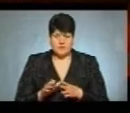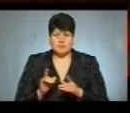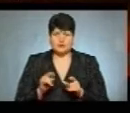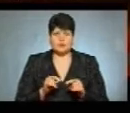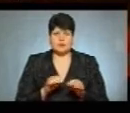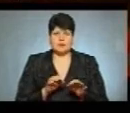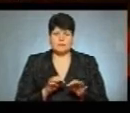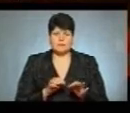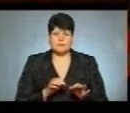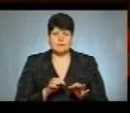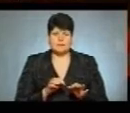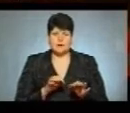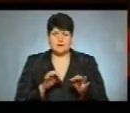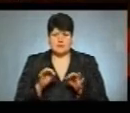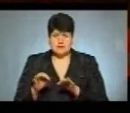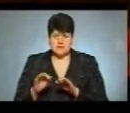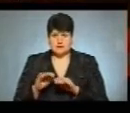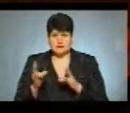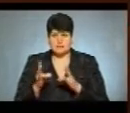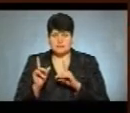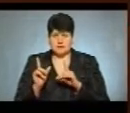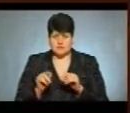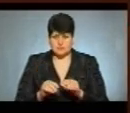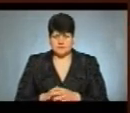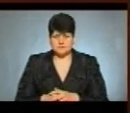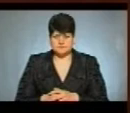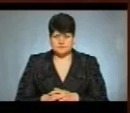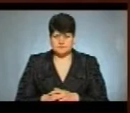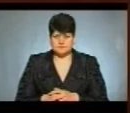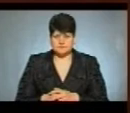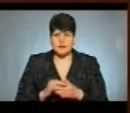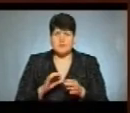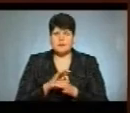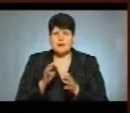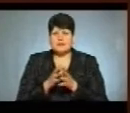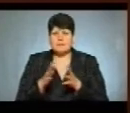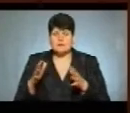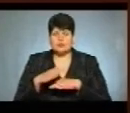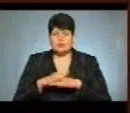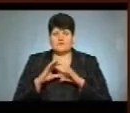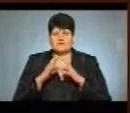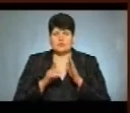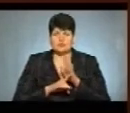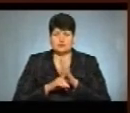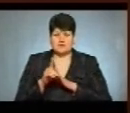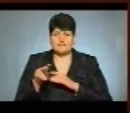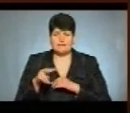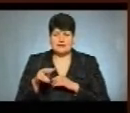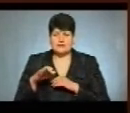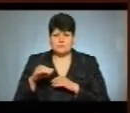перевезення, бо там дітям потрібно проїхати, запроїхати. Проект «Найбільший урок у світі» стартував у